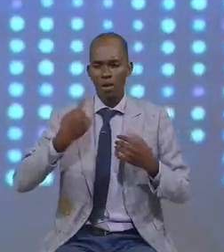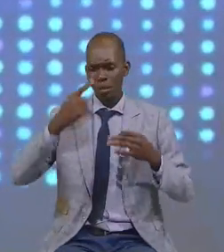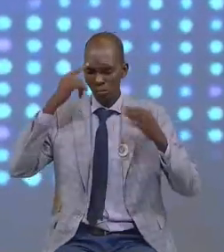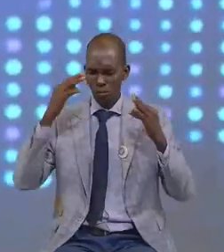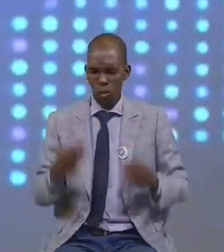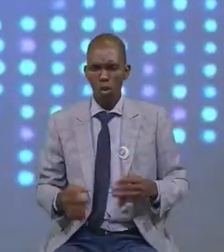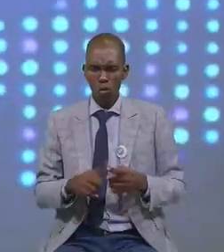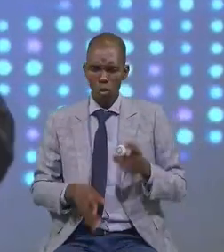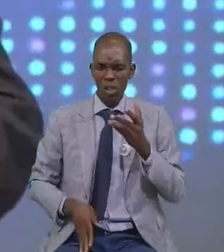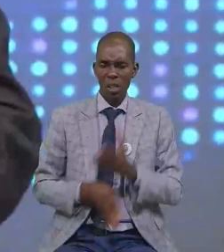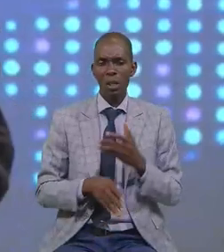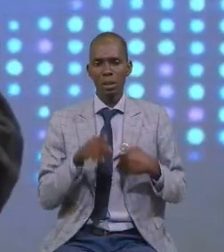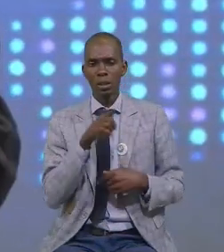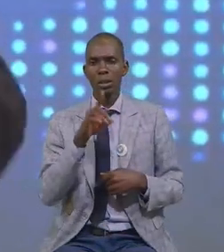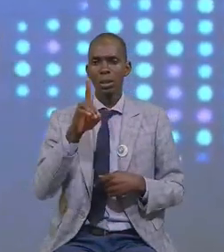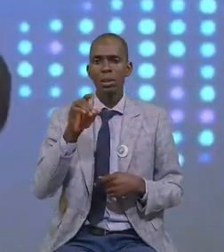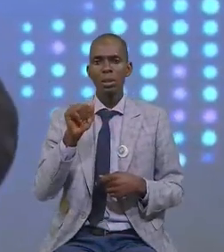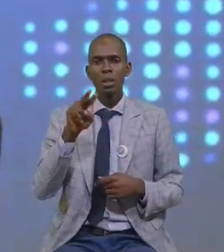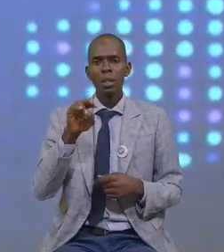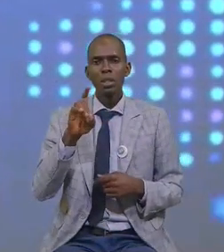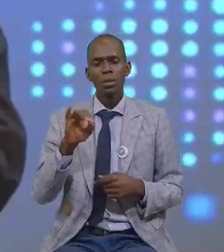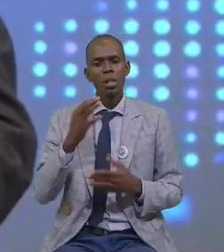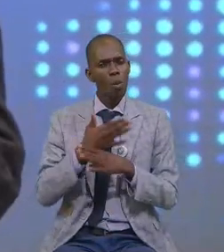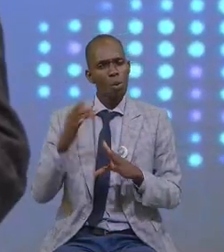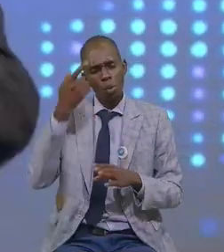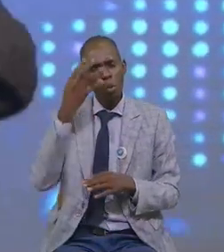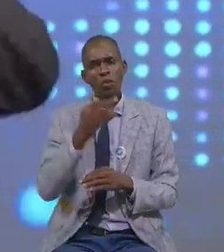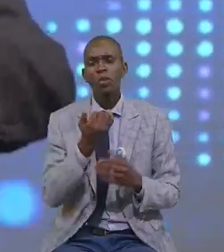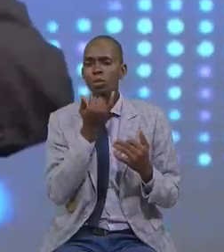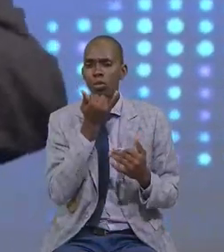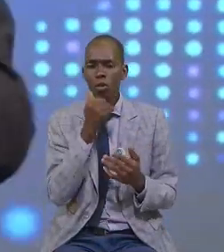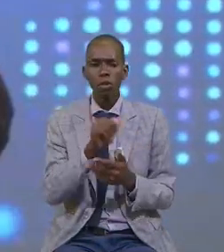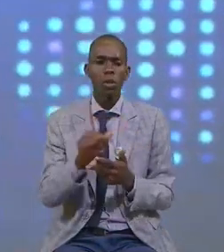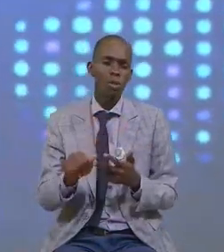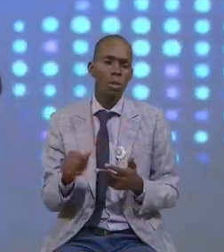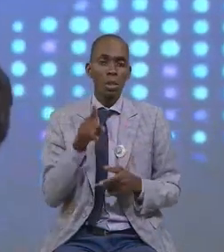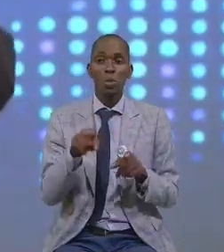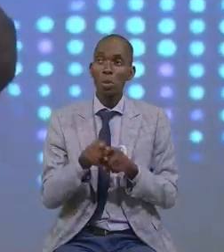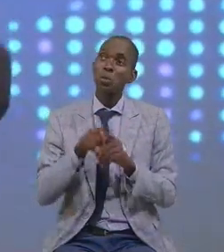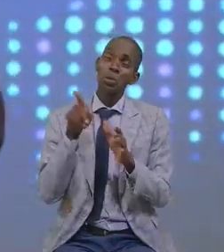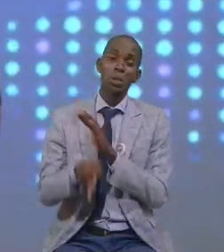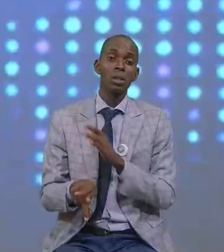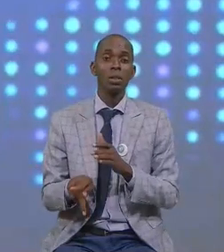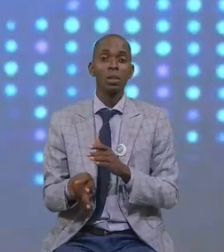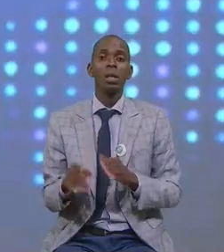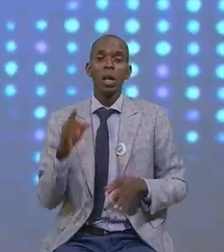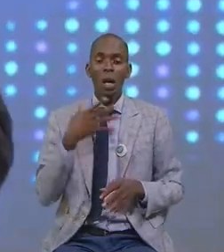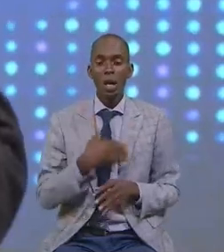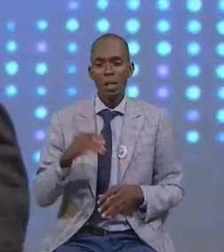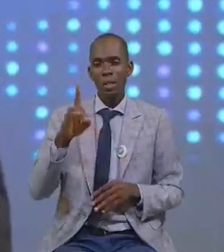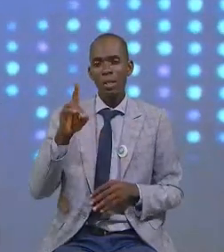le chasser loin de lui à cause de l'adultère. Il a même commis le meurtre. Il savait que ce qu'il a